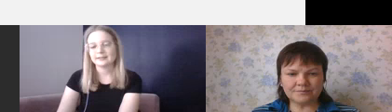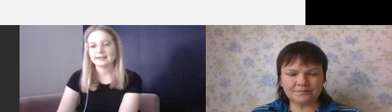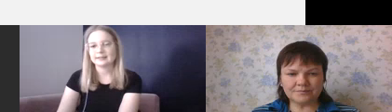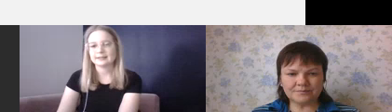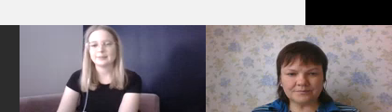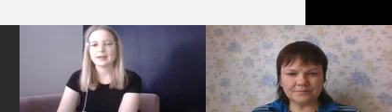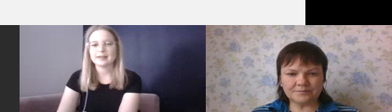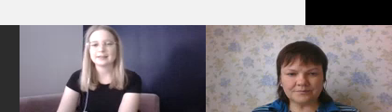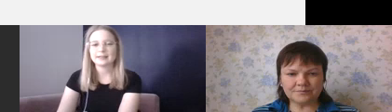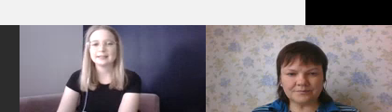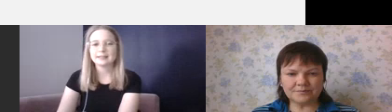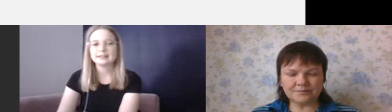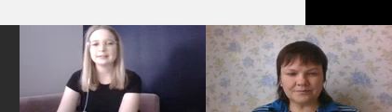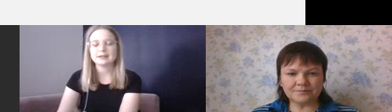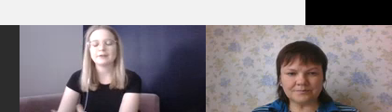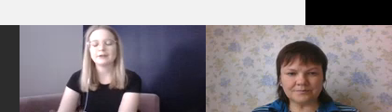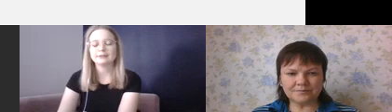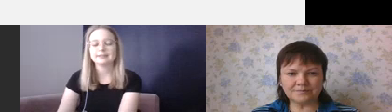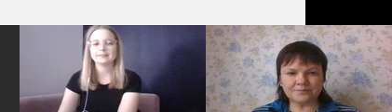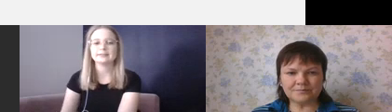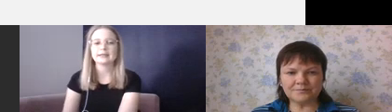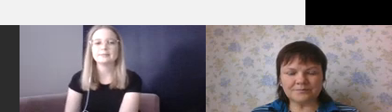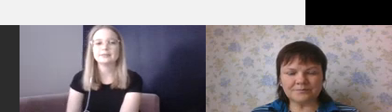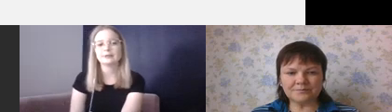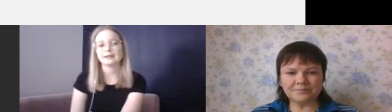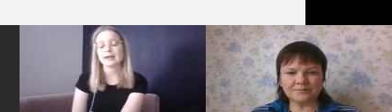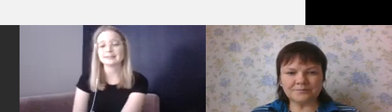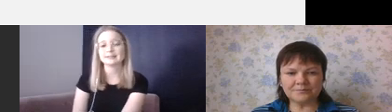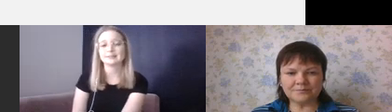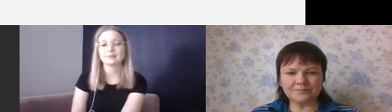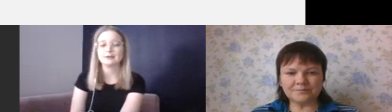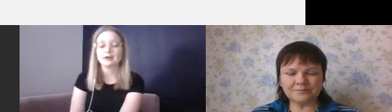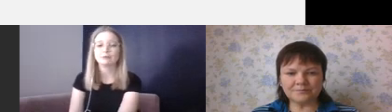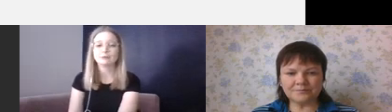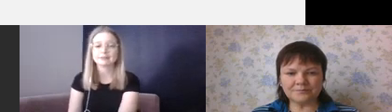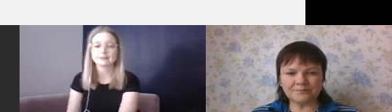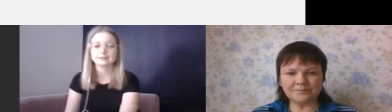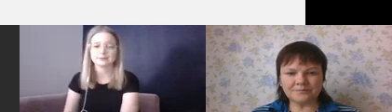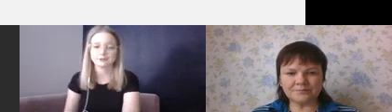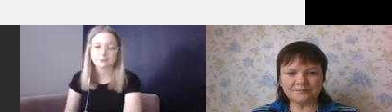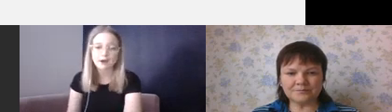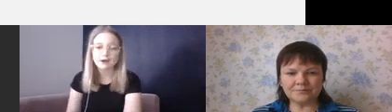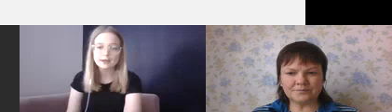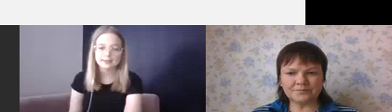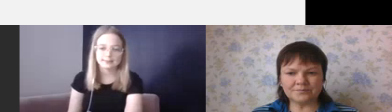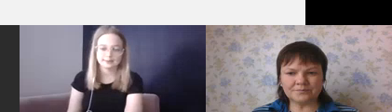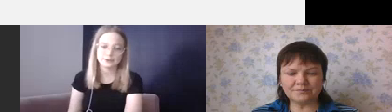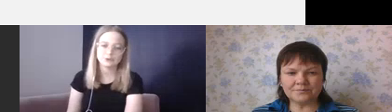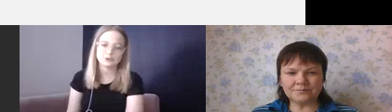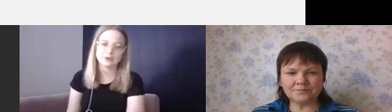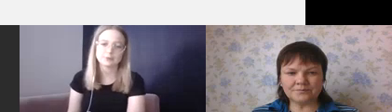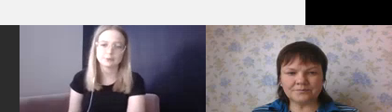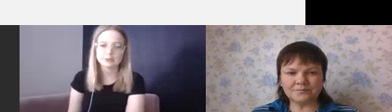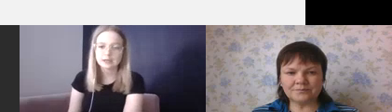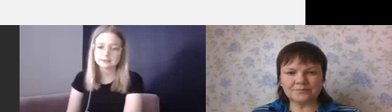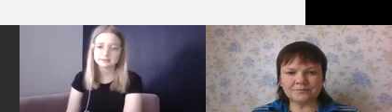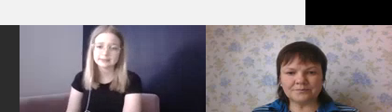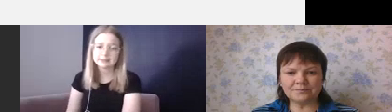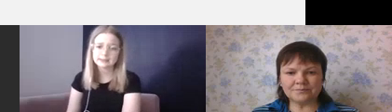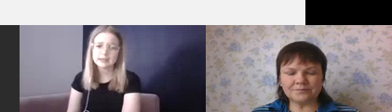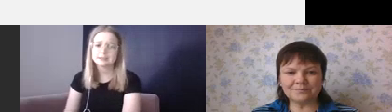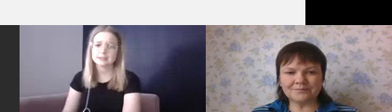et jällegi, kes ei pääse ligi või ei saa vajutada, siis minu karjäär lihtsalt panna Google'isse, siis tuleb ka, et see on siis töötukassa